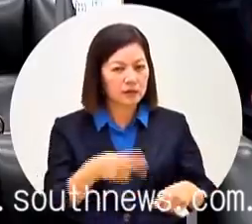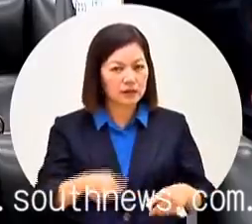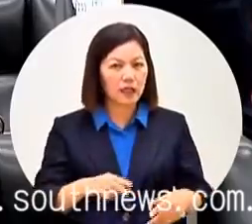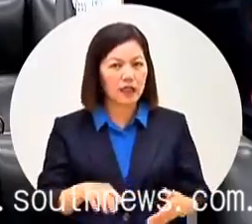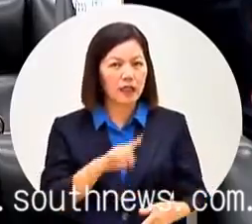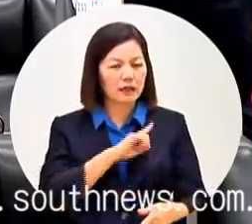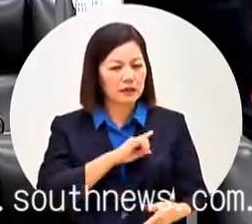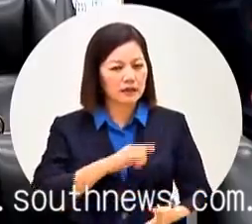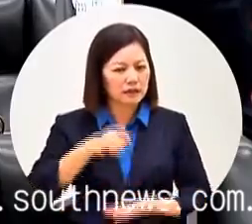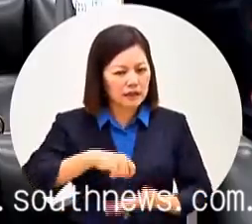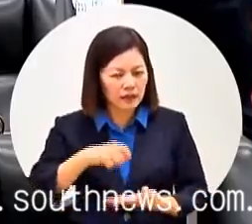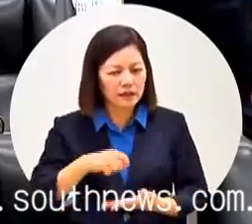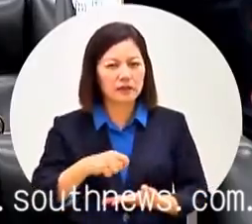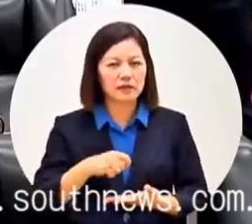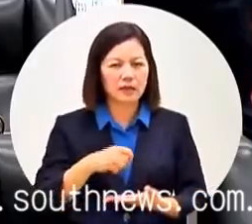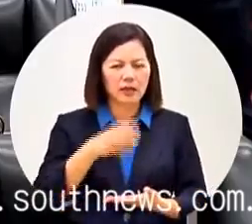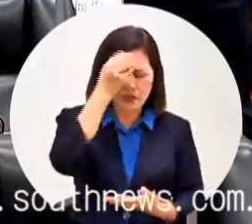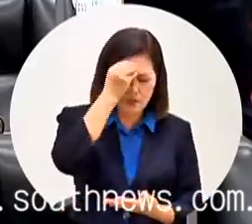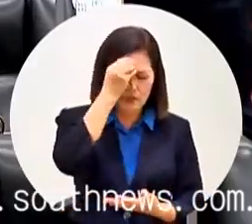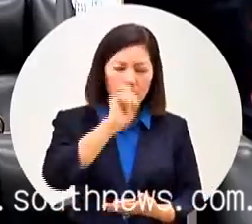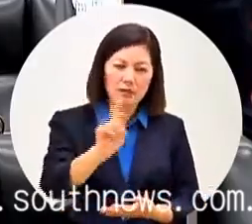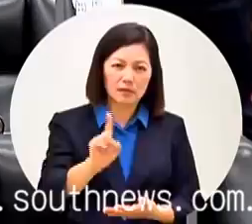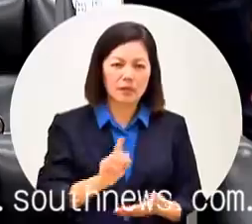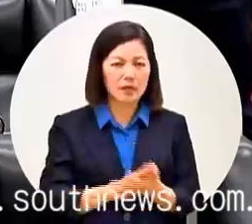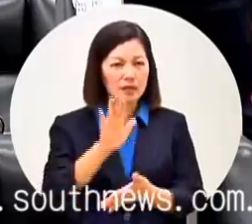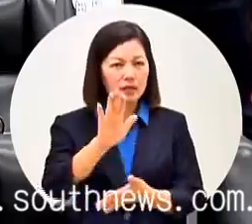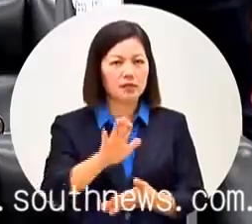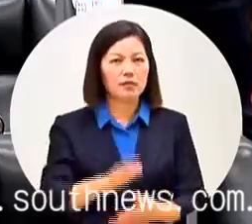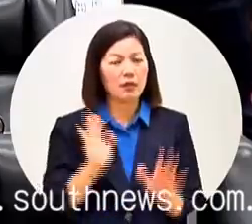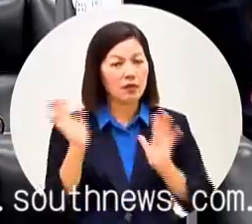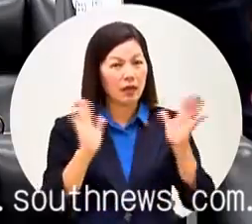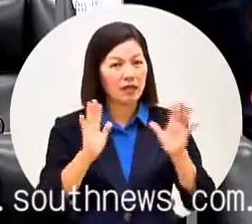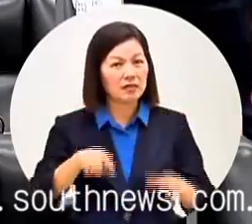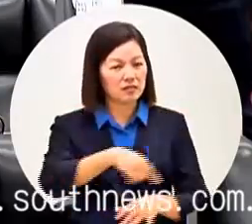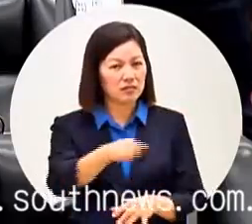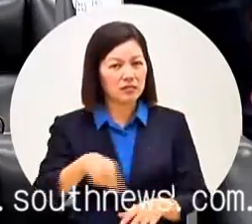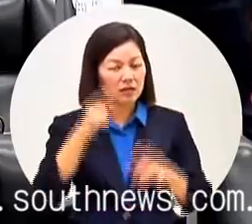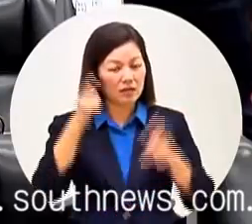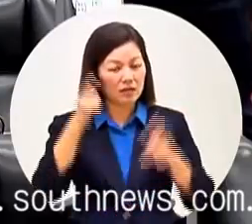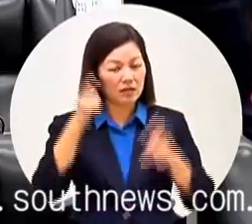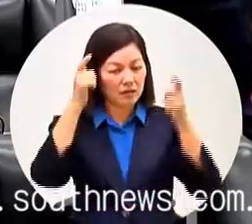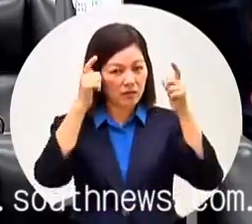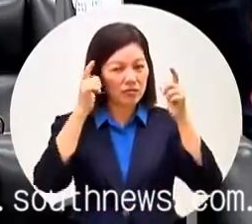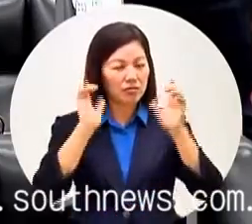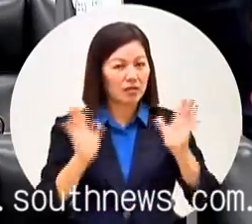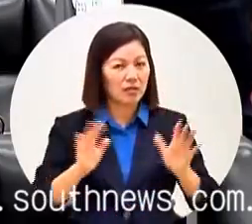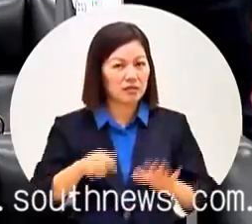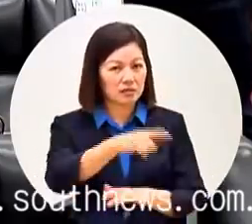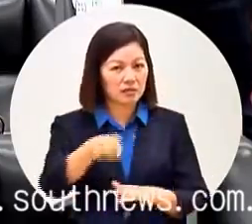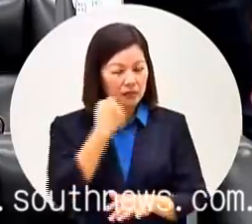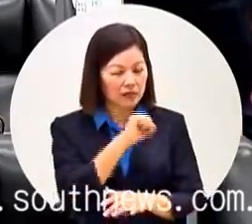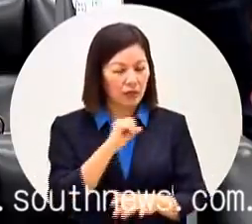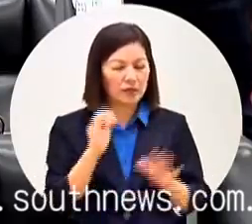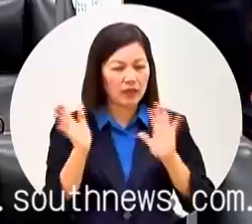所担心忧虑的，是不是未来我们的孩子们、高雄的孩子们、台湾的孩